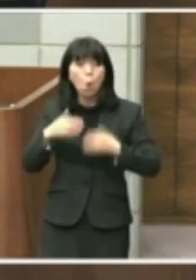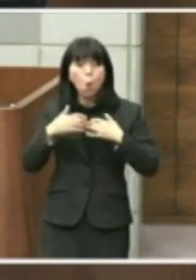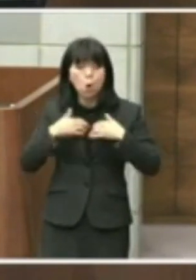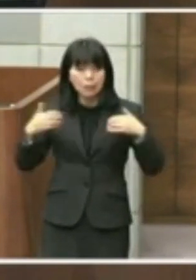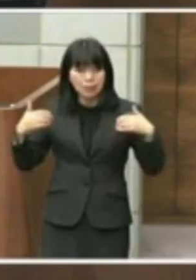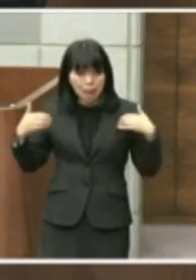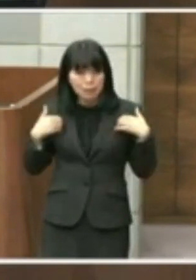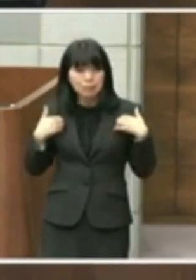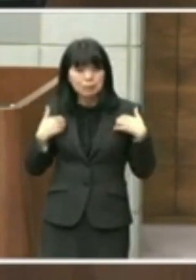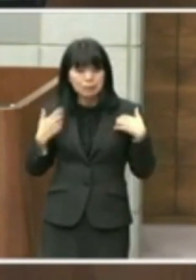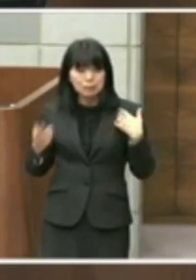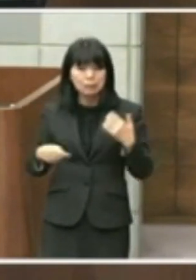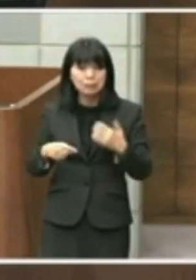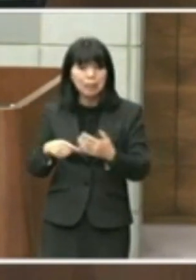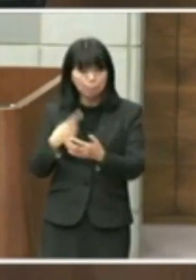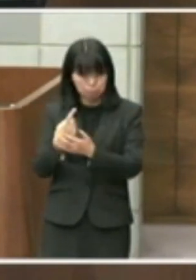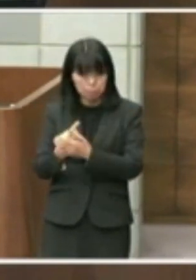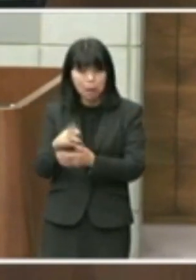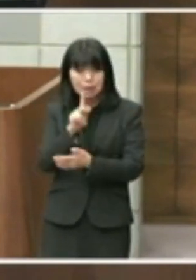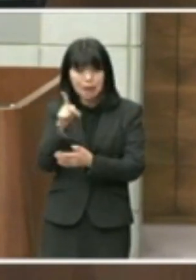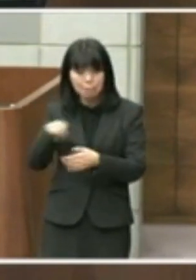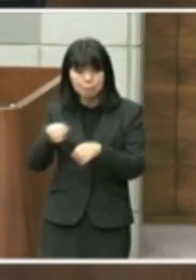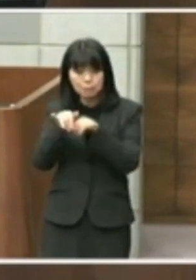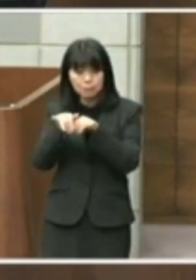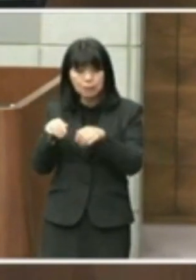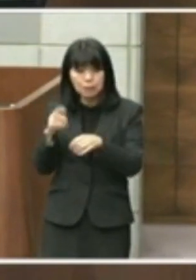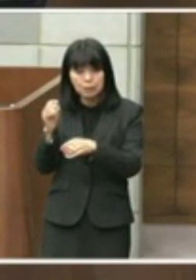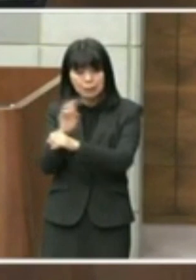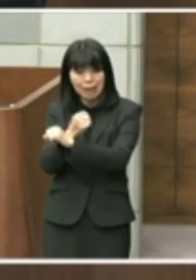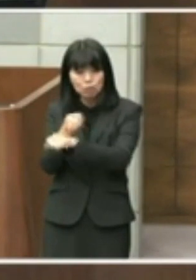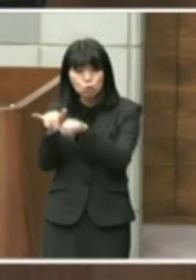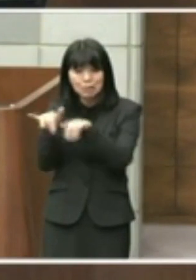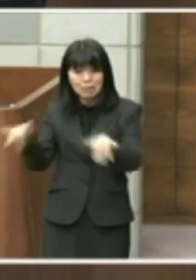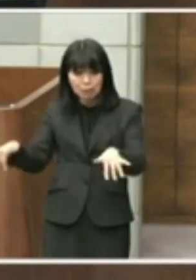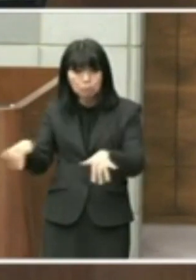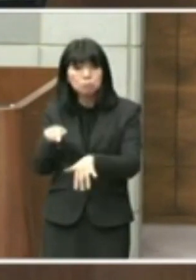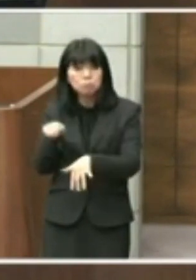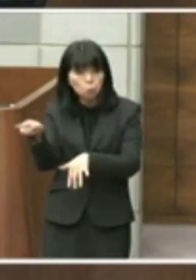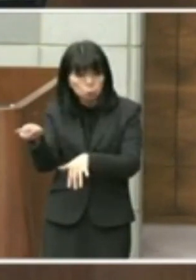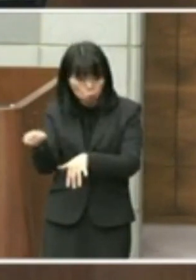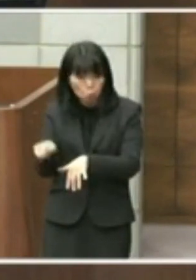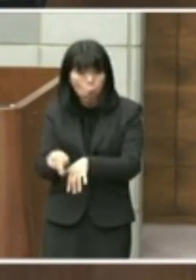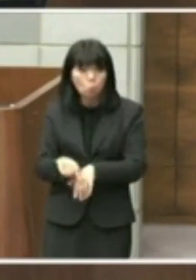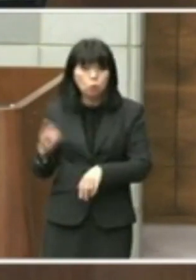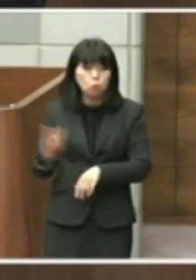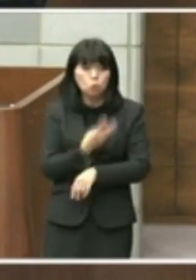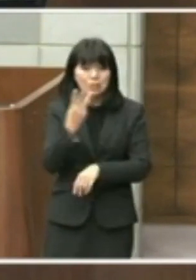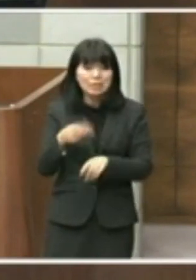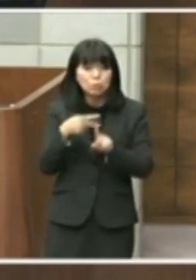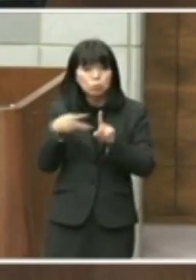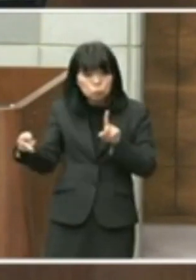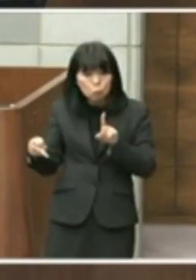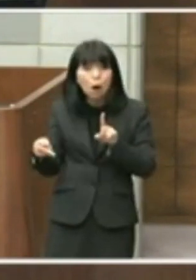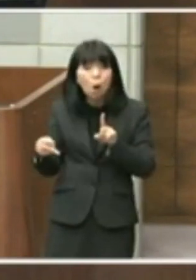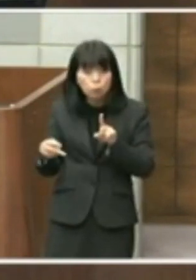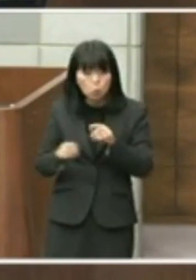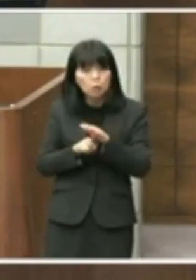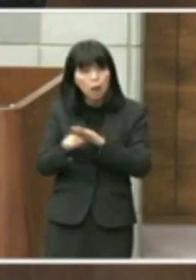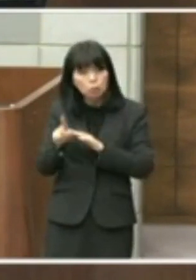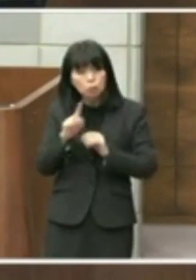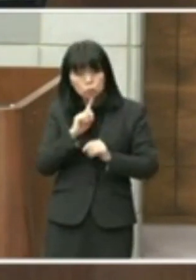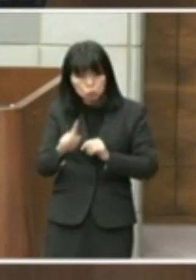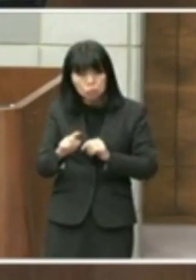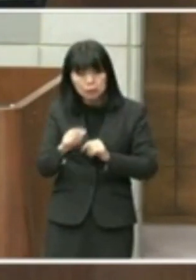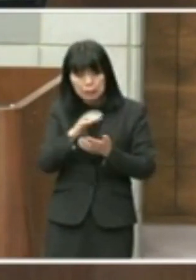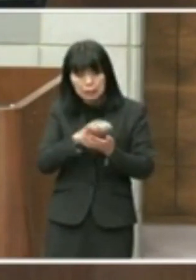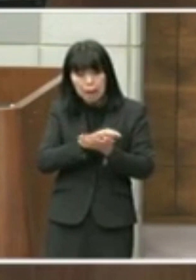国際がん研究機関 IARC は有機フッ素化合物の代表的物質で有害